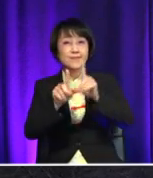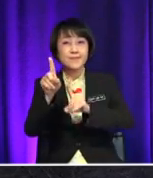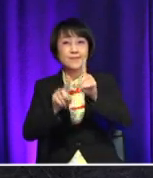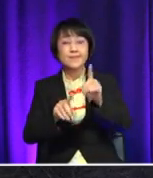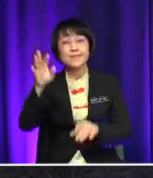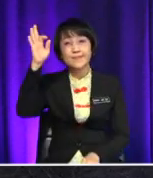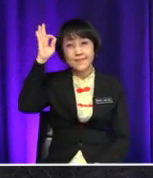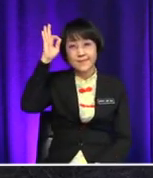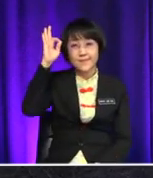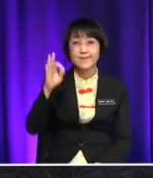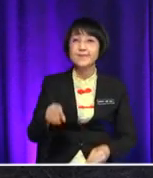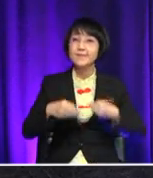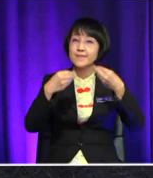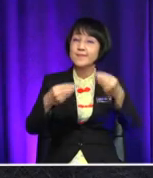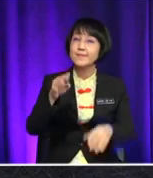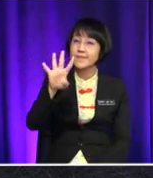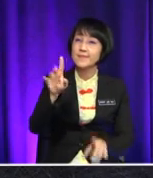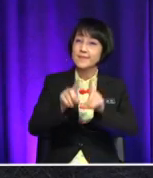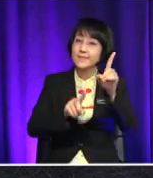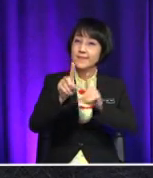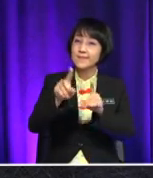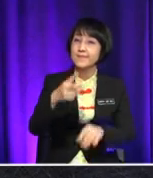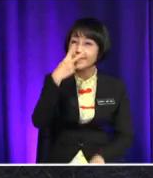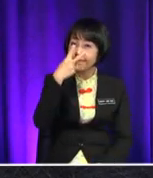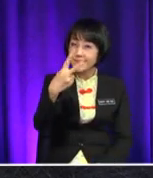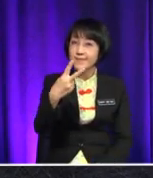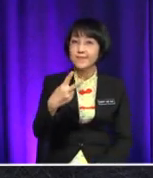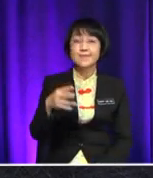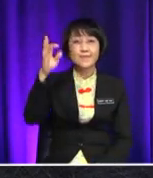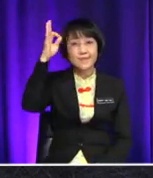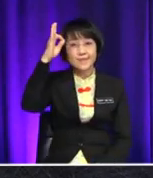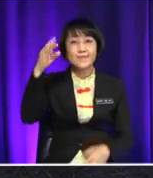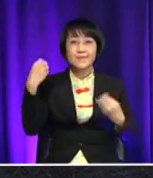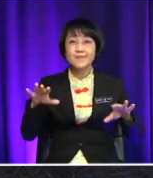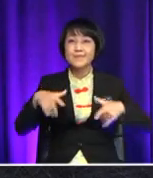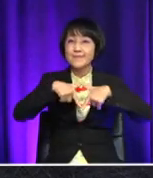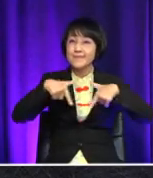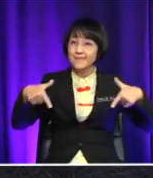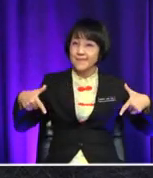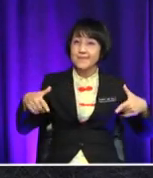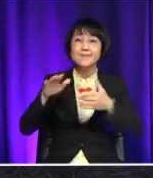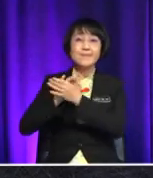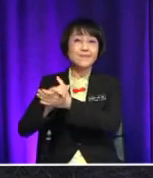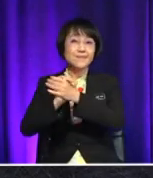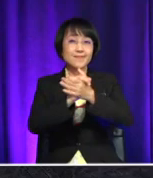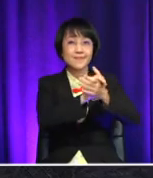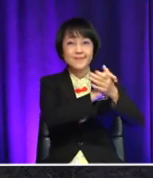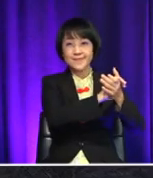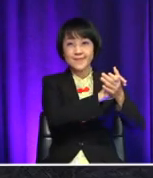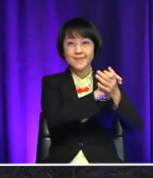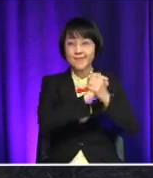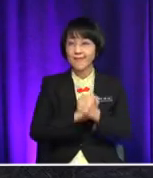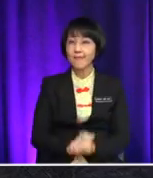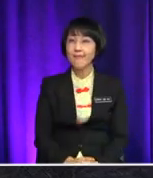saya beri empat bintang sempat nampaknya faizin Dan makin berani tanya diucapkan kepada semua ya makanya